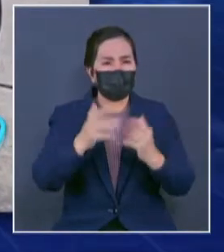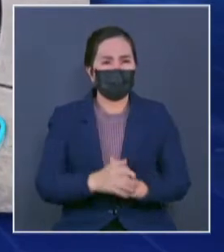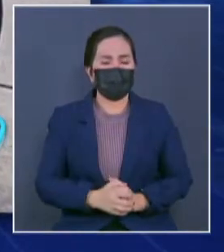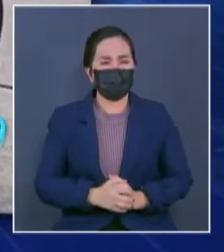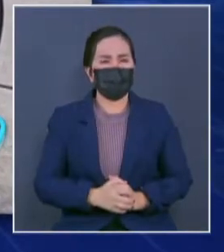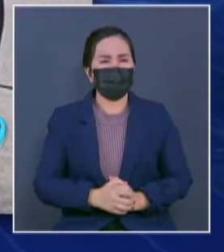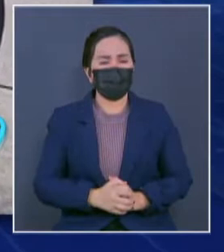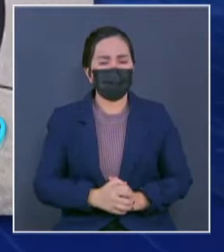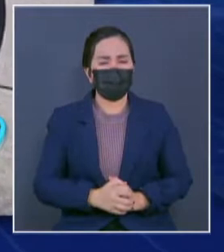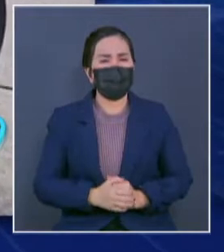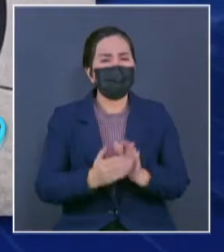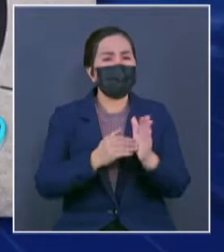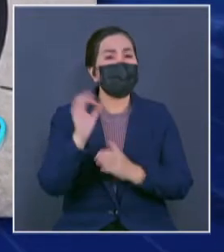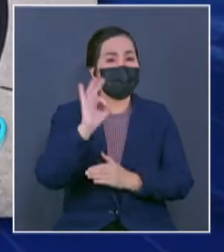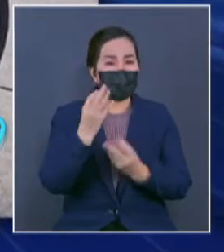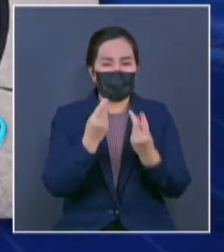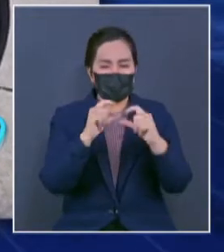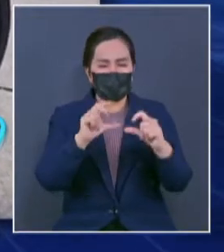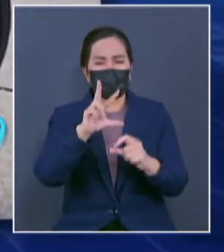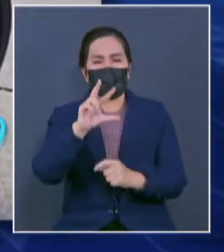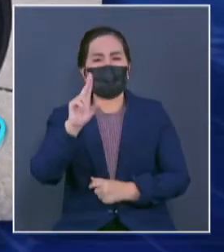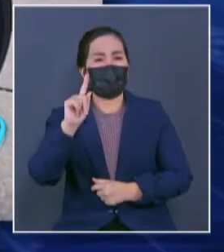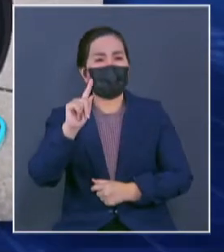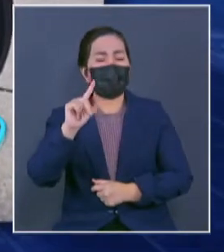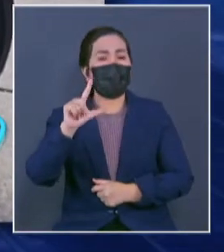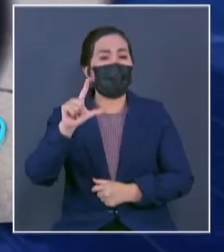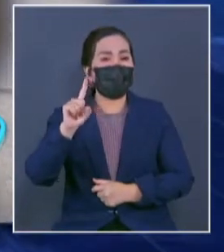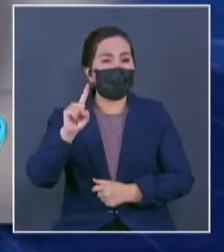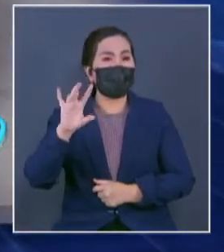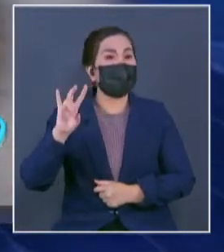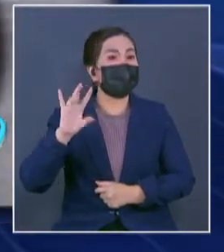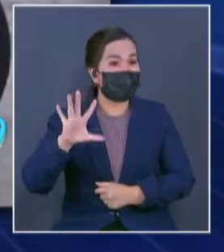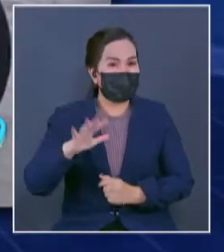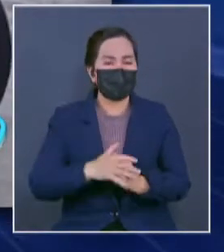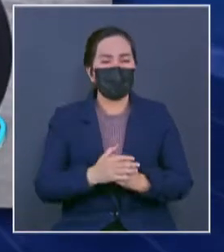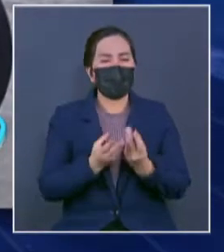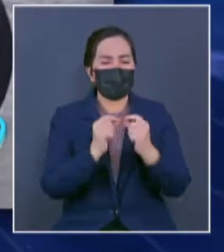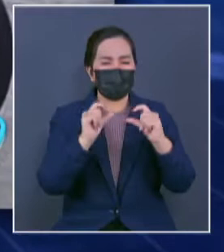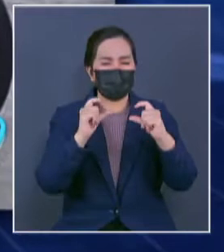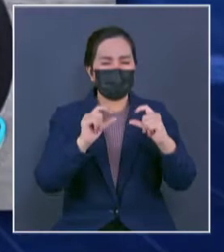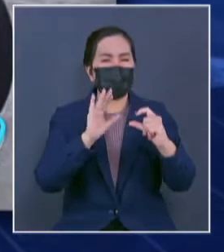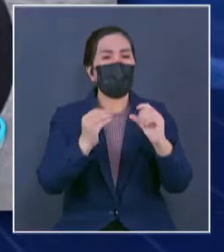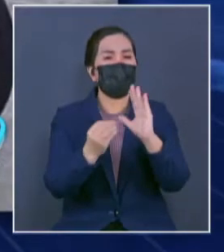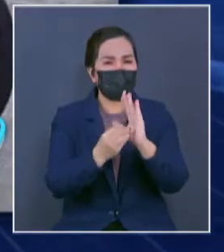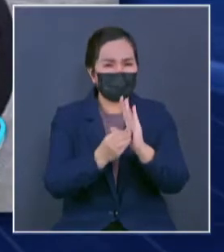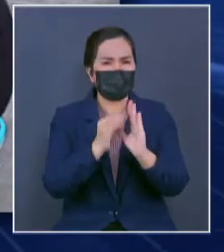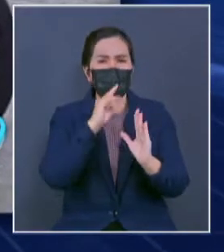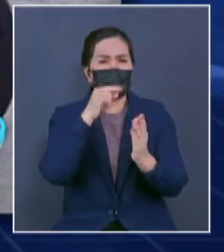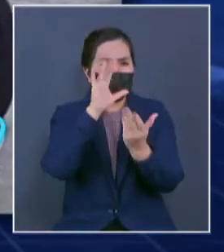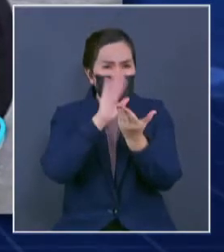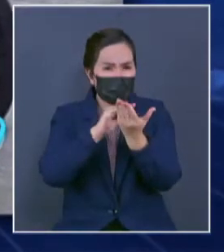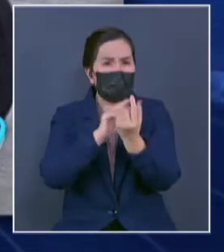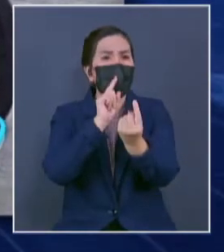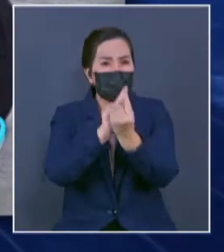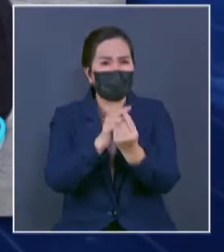ค์ยี่ห้อเวสป้าสีฟ้าทะเบียน3ขอไข่ลจุฬา75ป้ายทะเบียนกรุงเทพมหานครใครให้เบาะแส